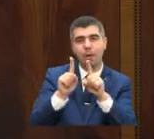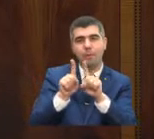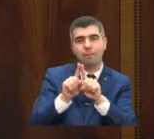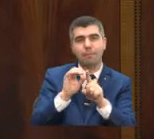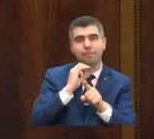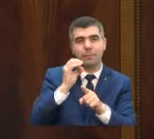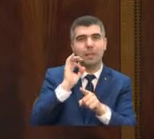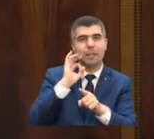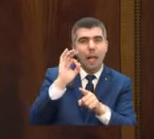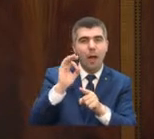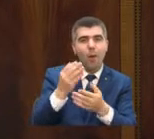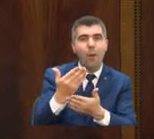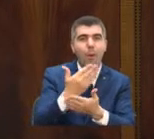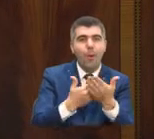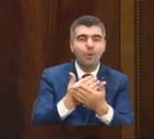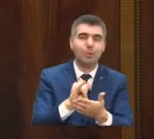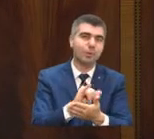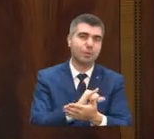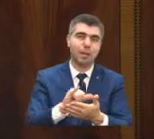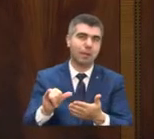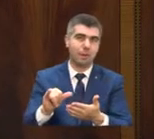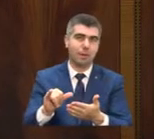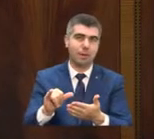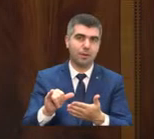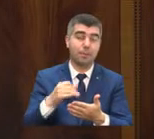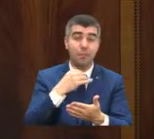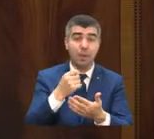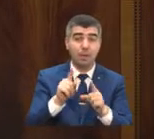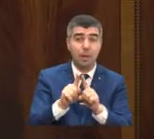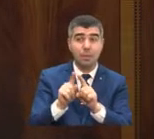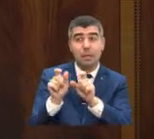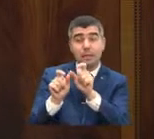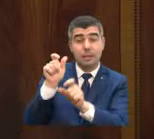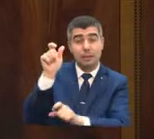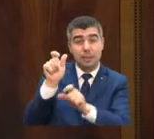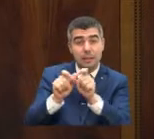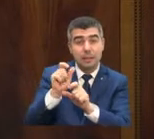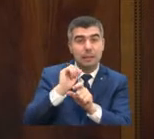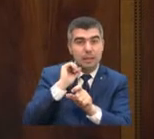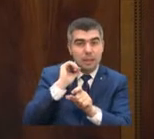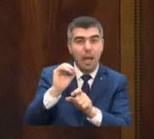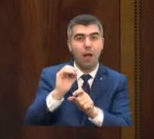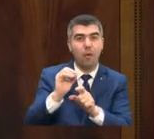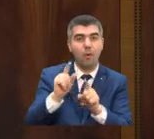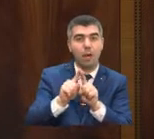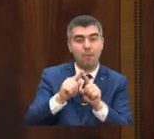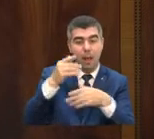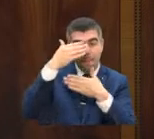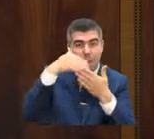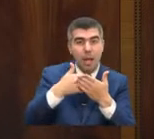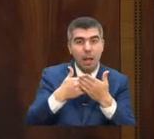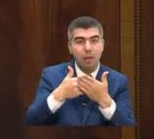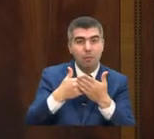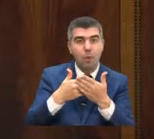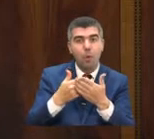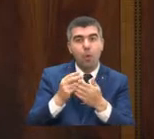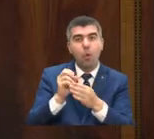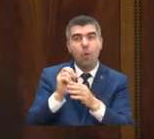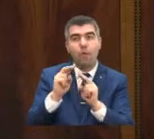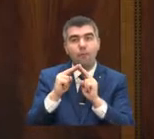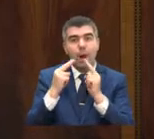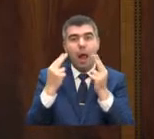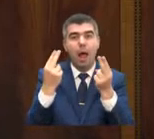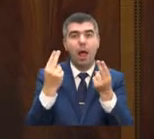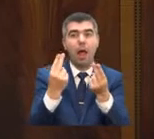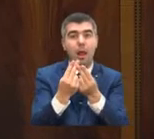مقاربة انتهازية يجسدها سلوك بعض التيارات داخل الوطن وخارجه، والتي تحرص على تبني